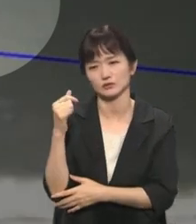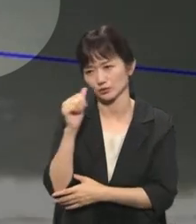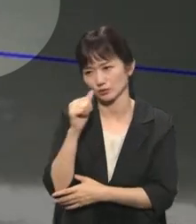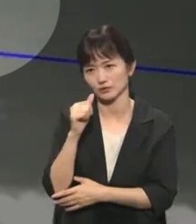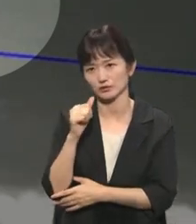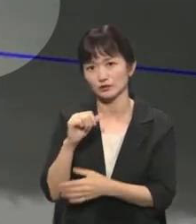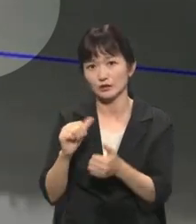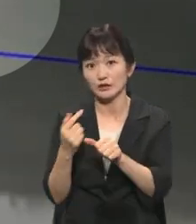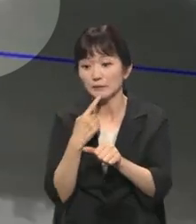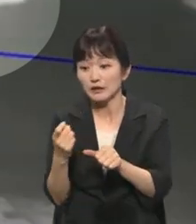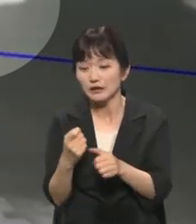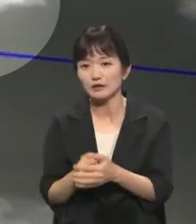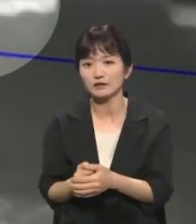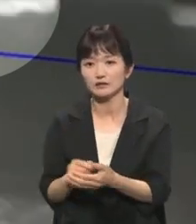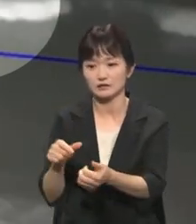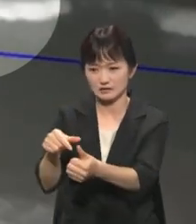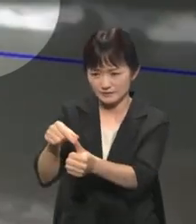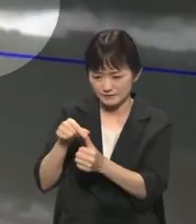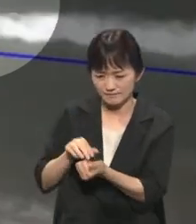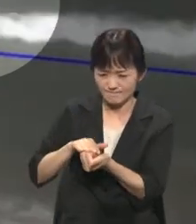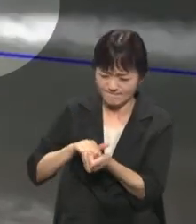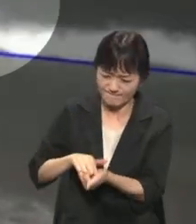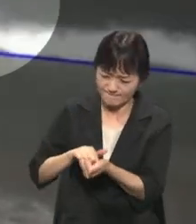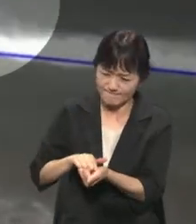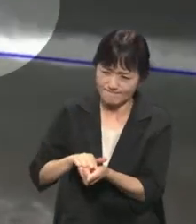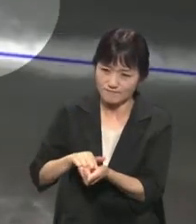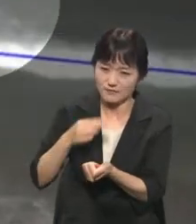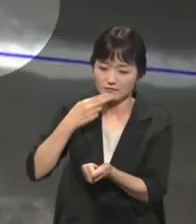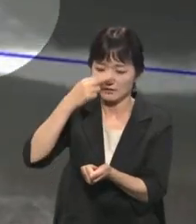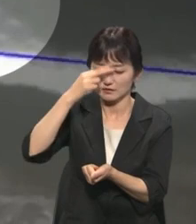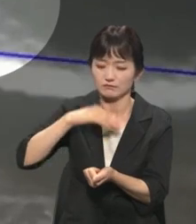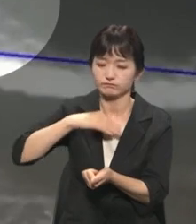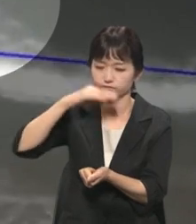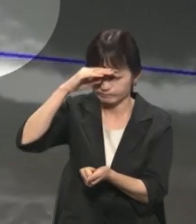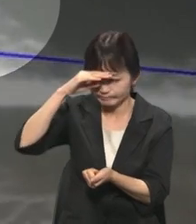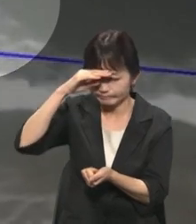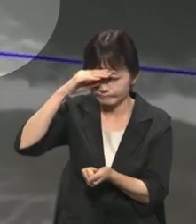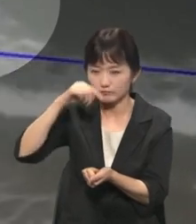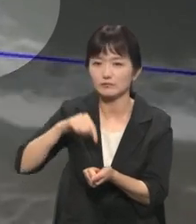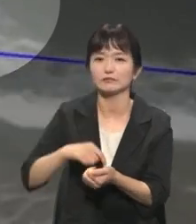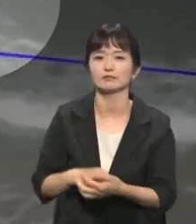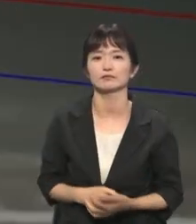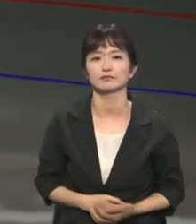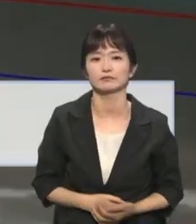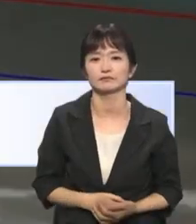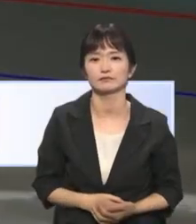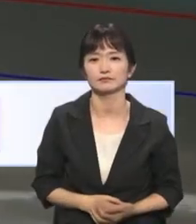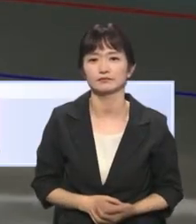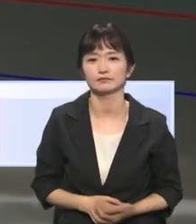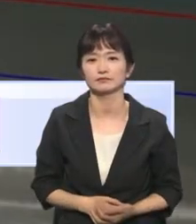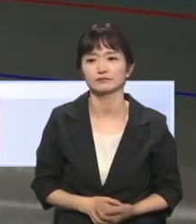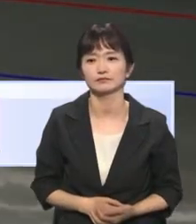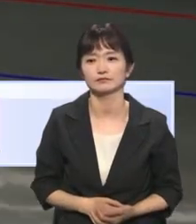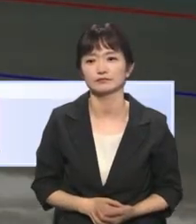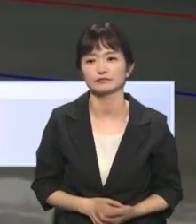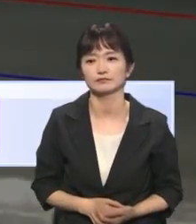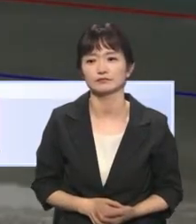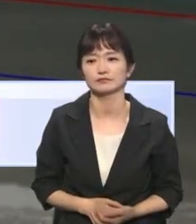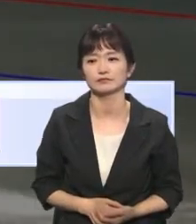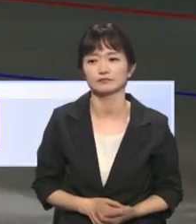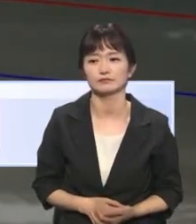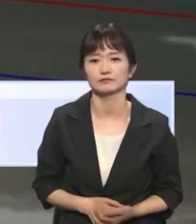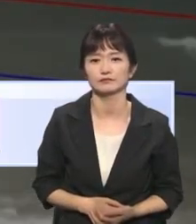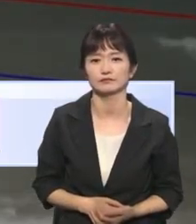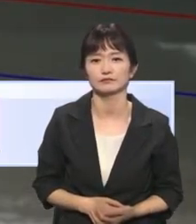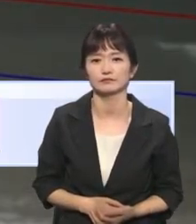날 뻔했어요. 심폐소생까지 받았는데 만취 상태였다고 하고요. 그다음 이번에는 또 사랑에 취한